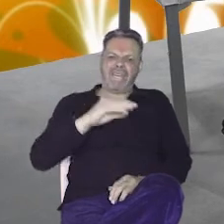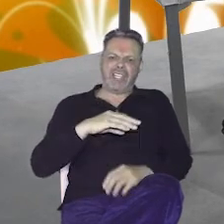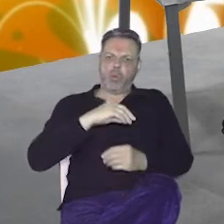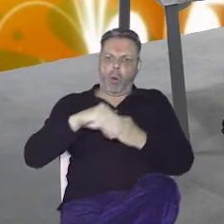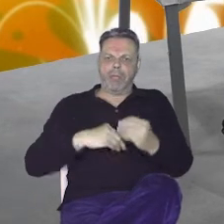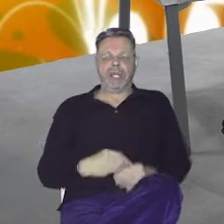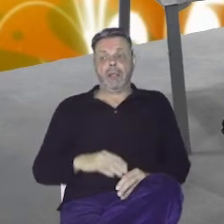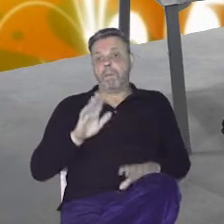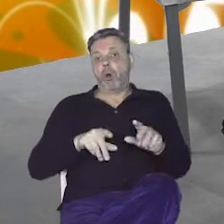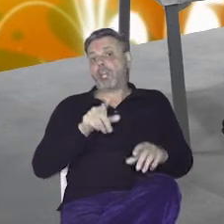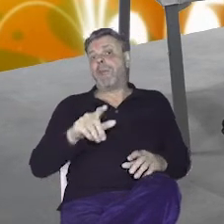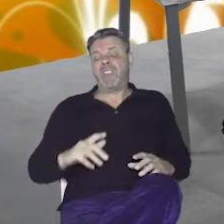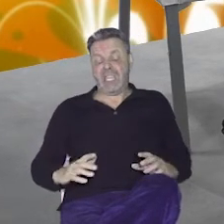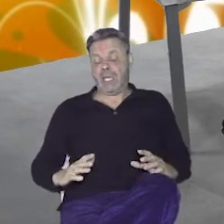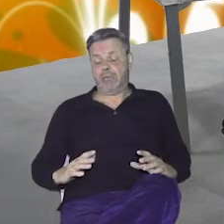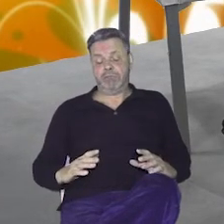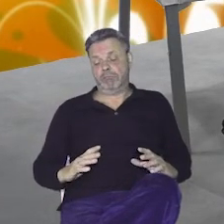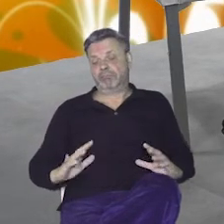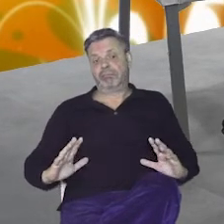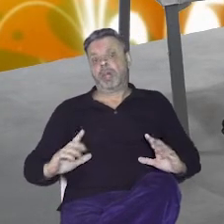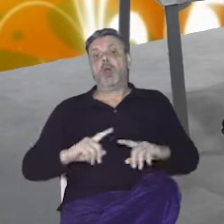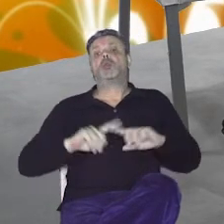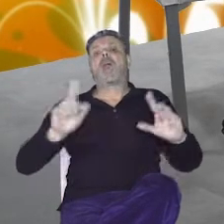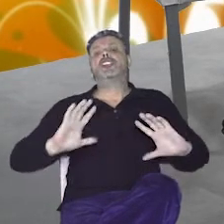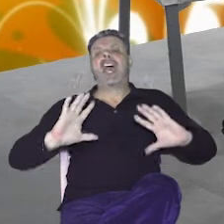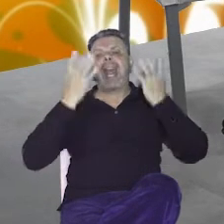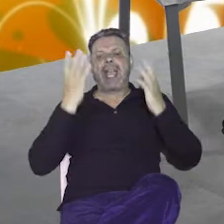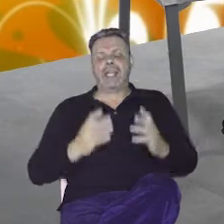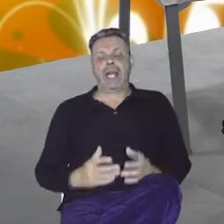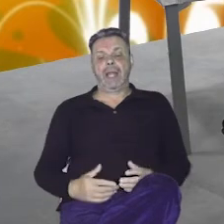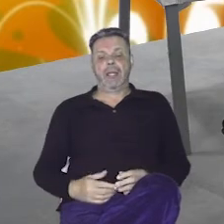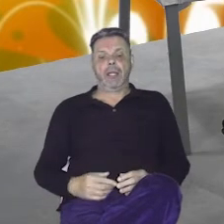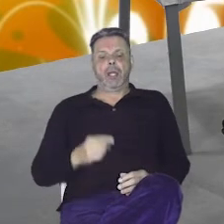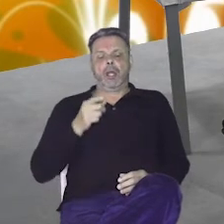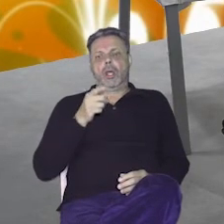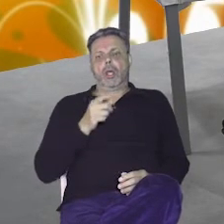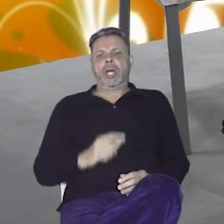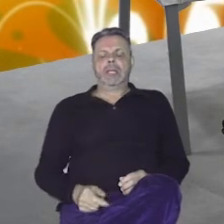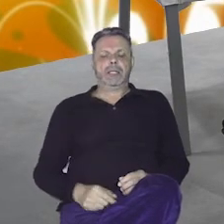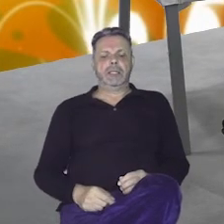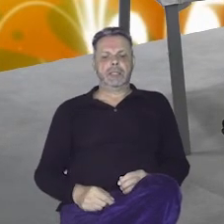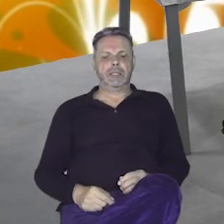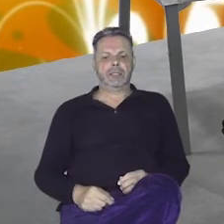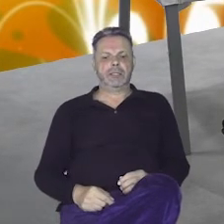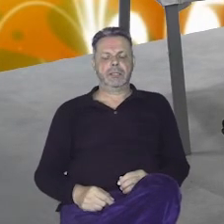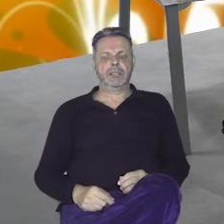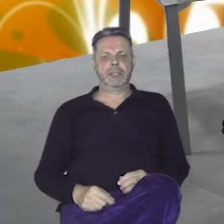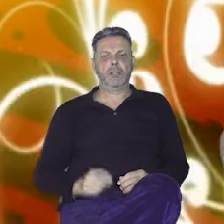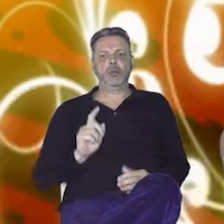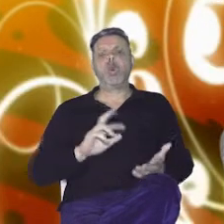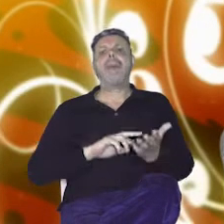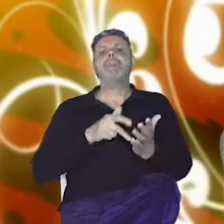drugačije, možda bi izvukli, možda bi njegu drugačije. Znači, tu je prvo preskočen